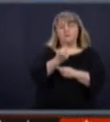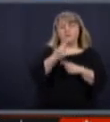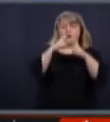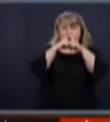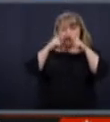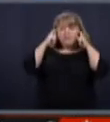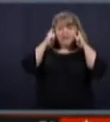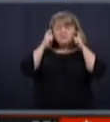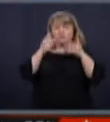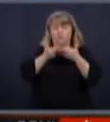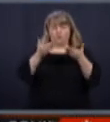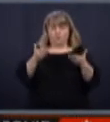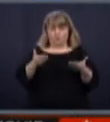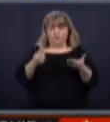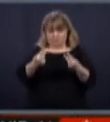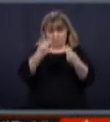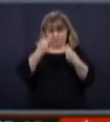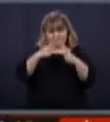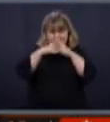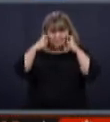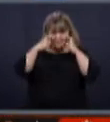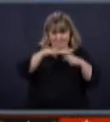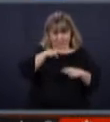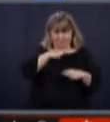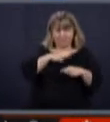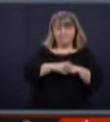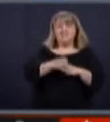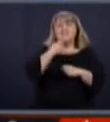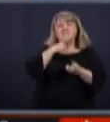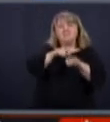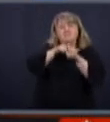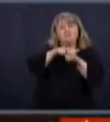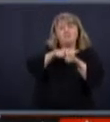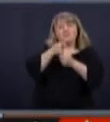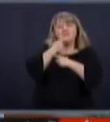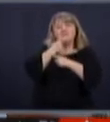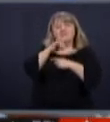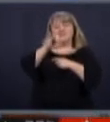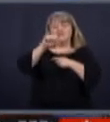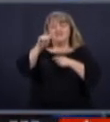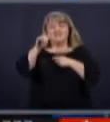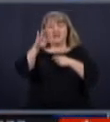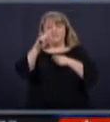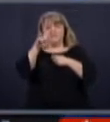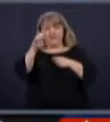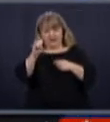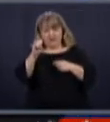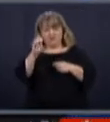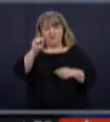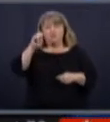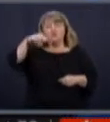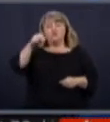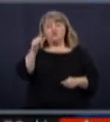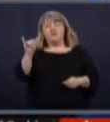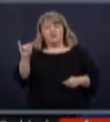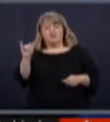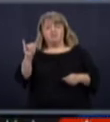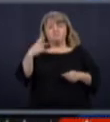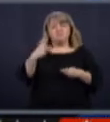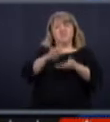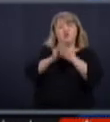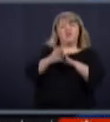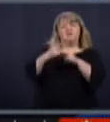que je porte aujourd'hui a été fabriqué par Isabelle Sonnet de l'entreprise Ruban